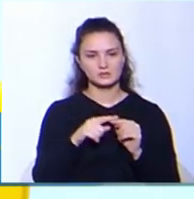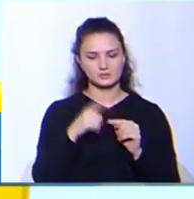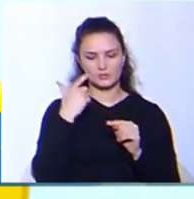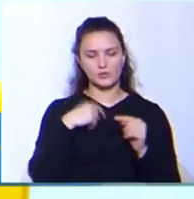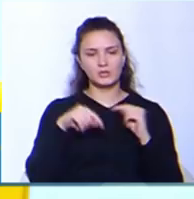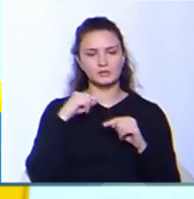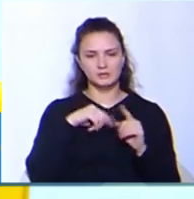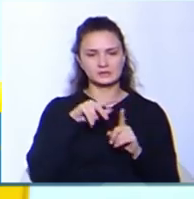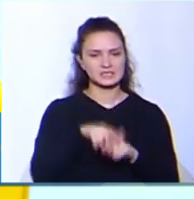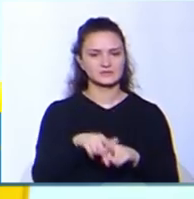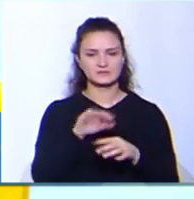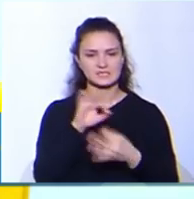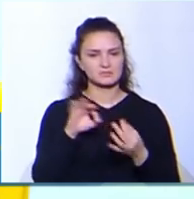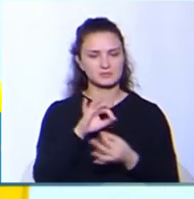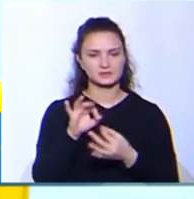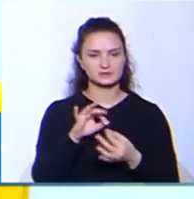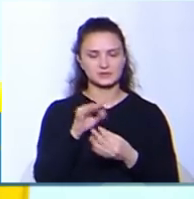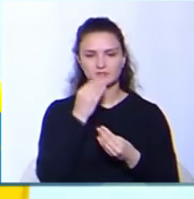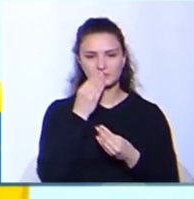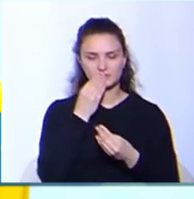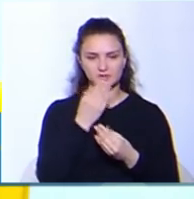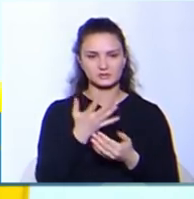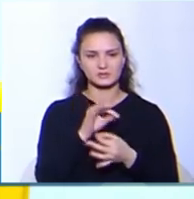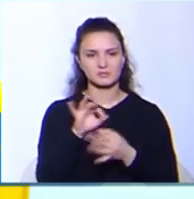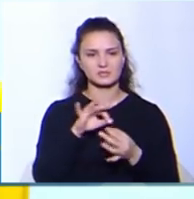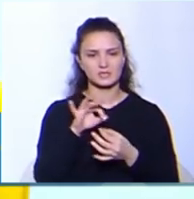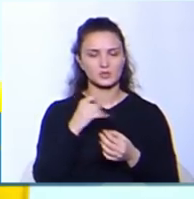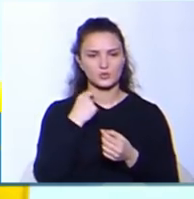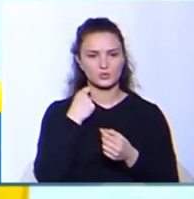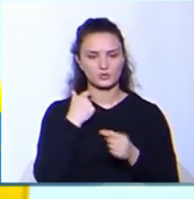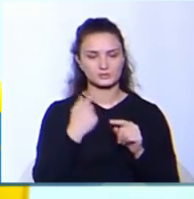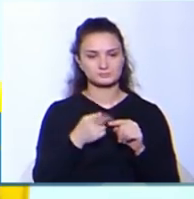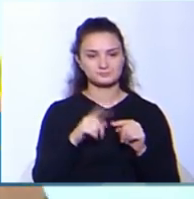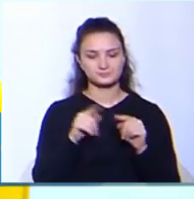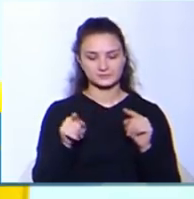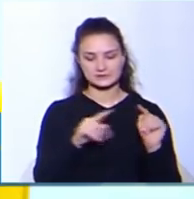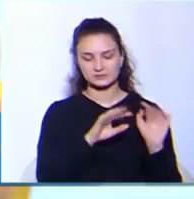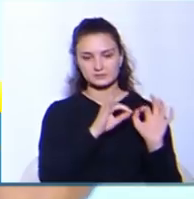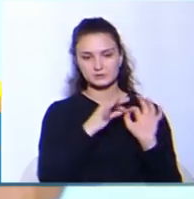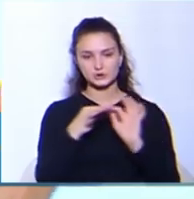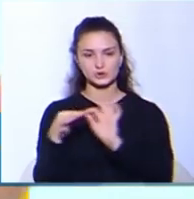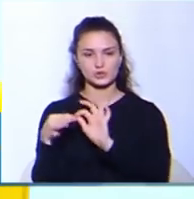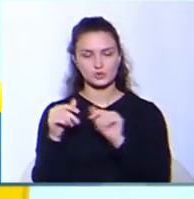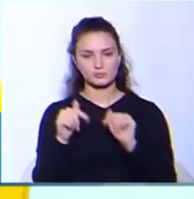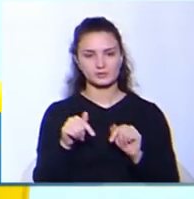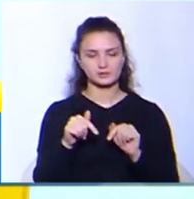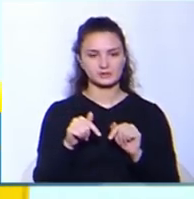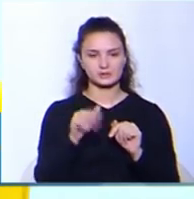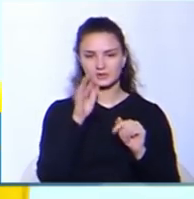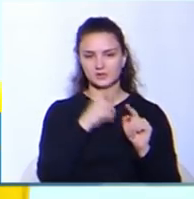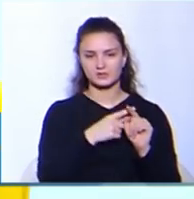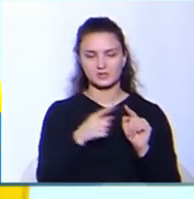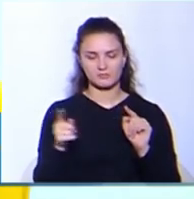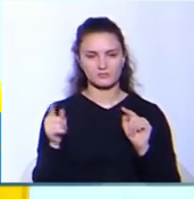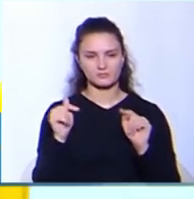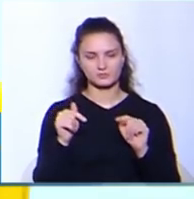დატვირთვა ორგანიზმის ზედმეტი საკვები ზედმეტი ალკოჰოლით და აი ეს მიწყობილი დიდი ხნის განმავლობაში